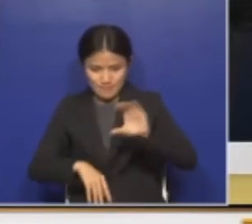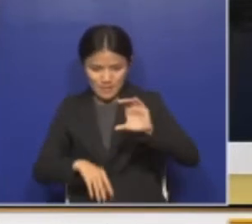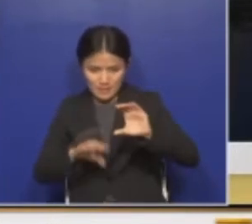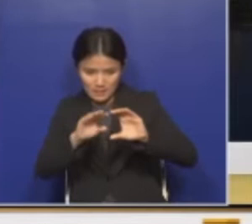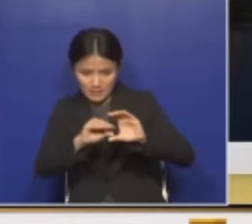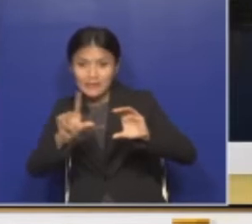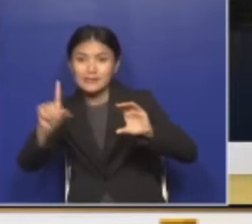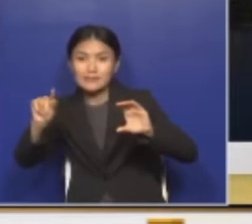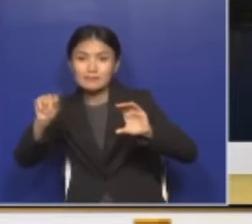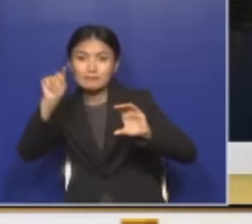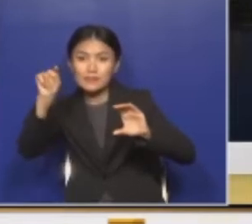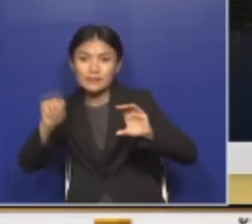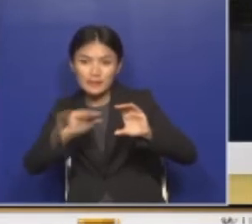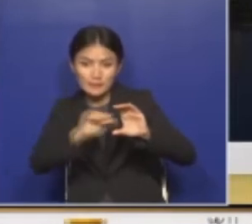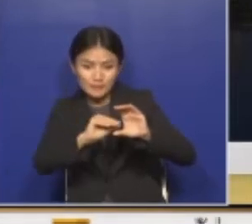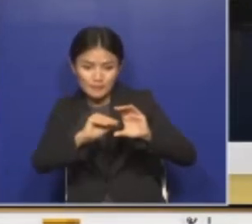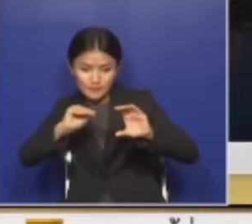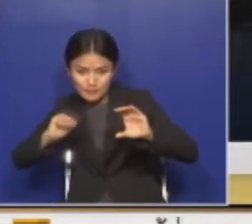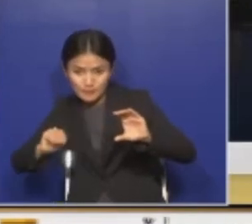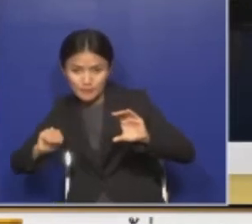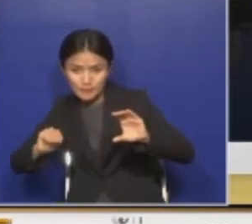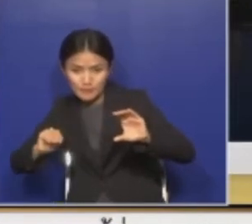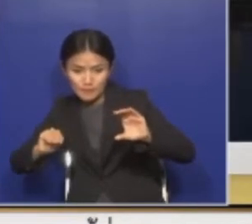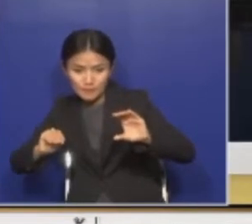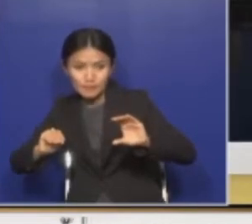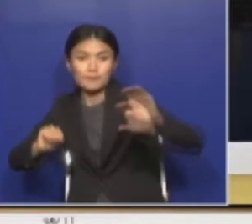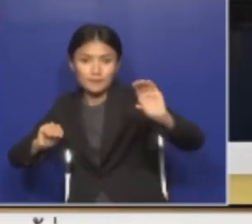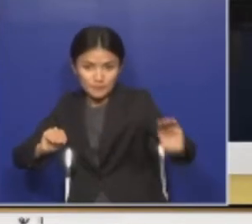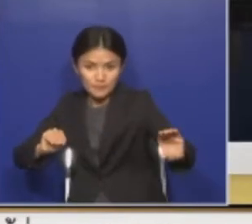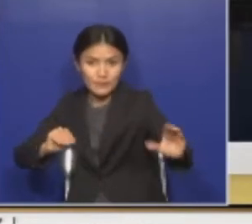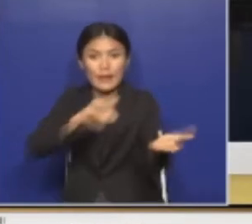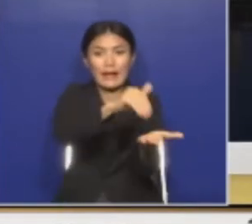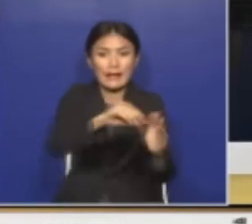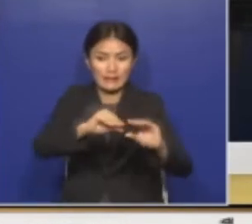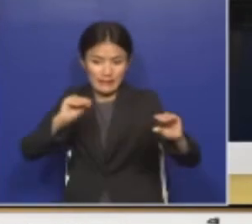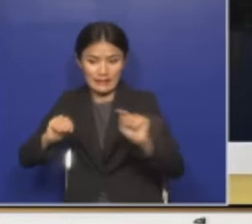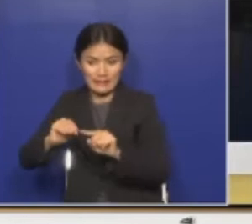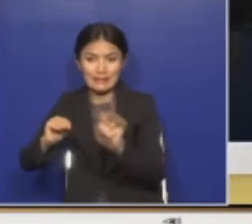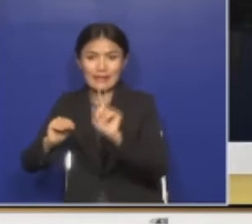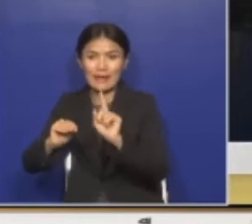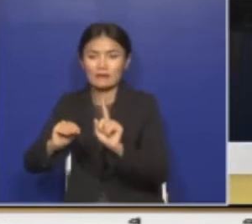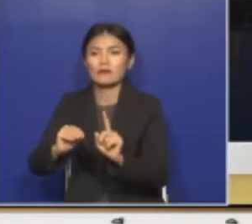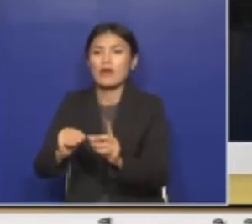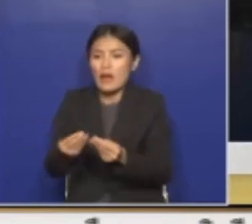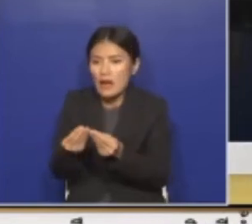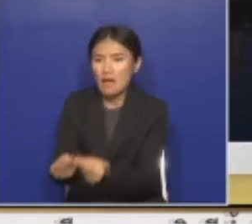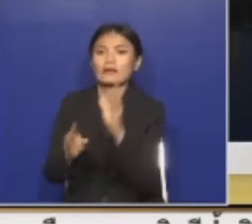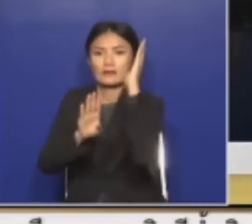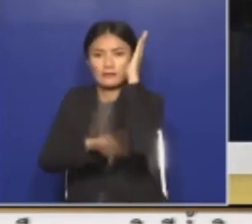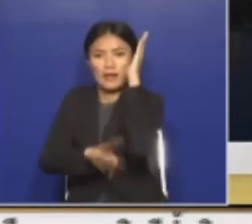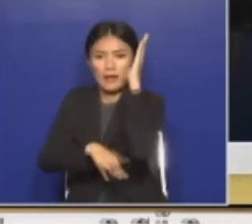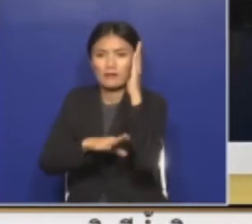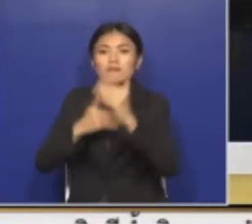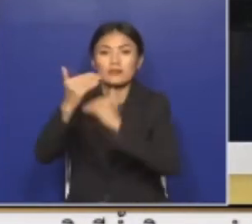20%ก็คือ 1.5ล้านที่จะไปพัฒนาภาคใต้โดยเฉพาะเพื่อให้เกิด